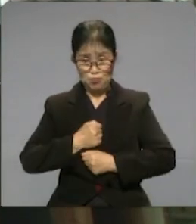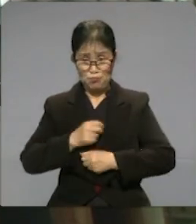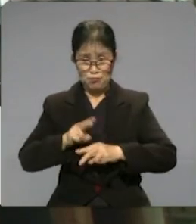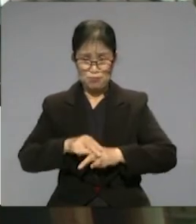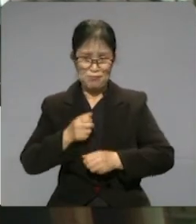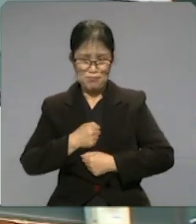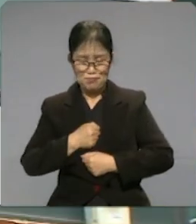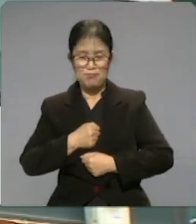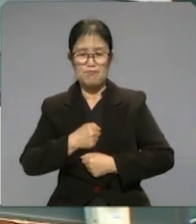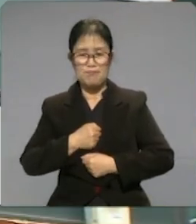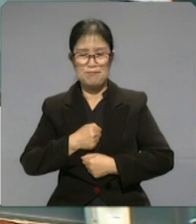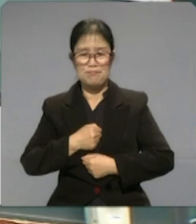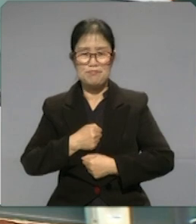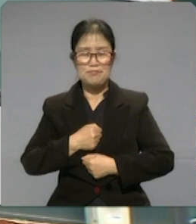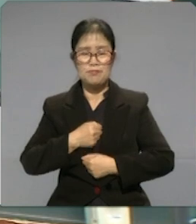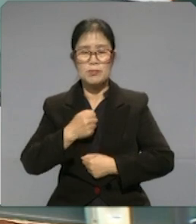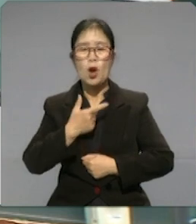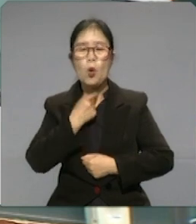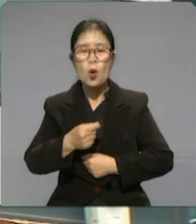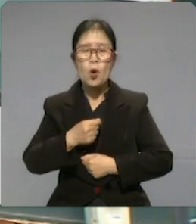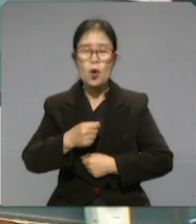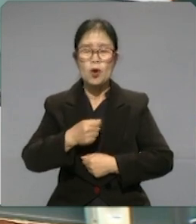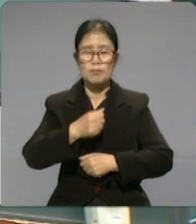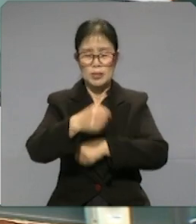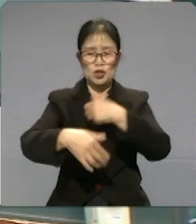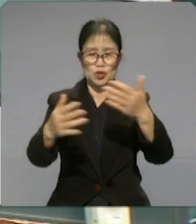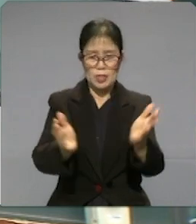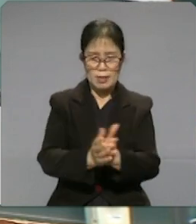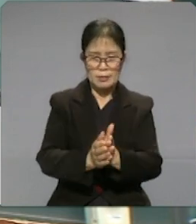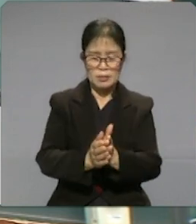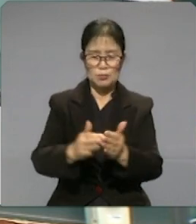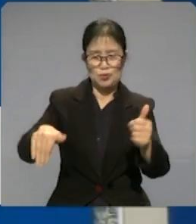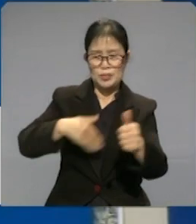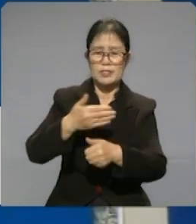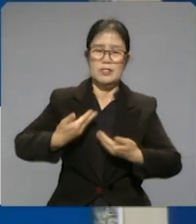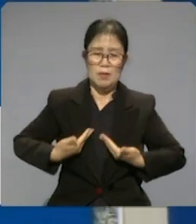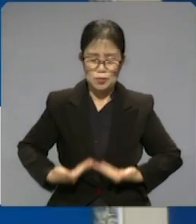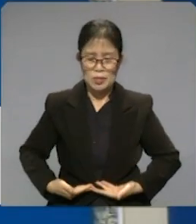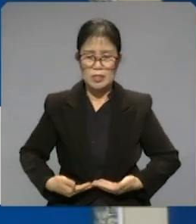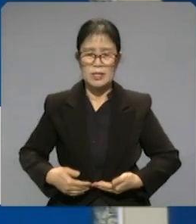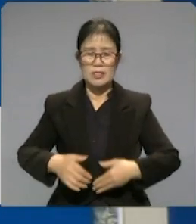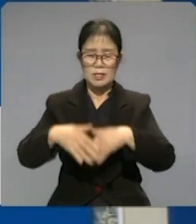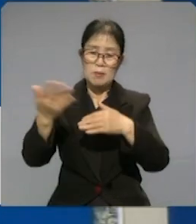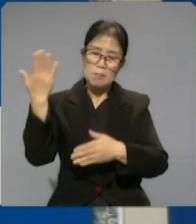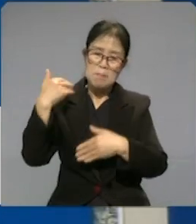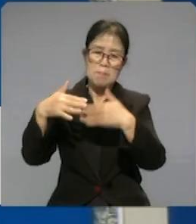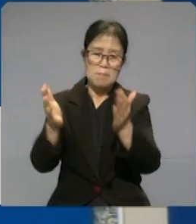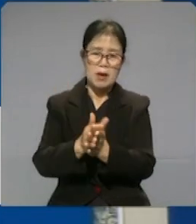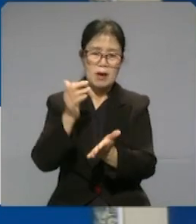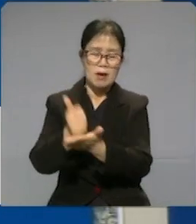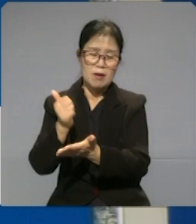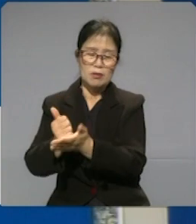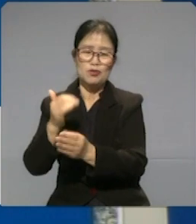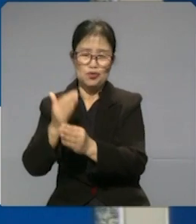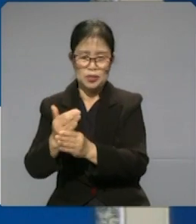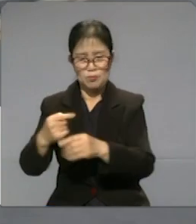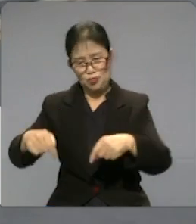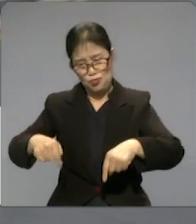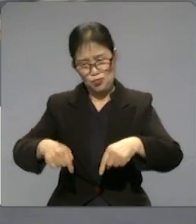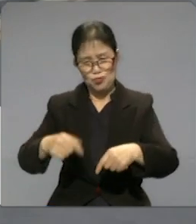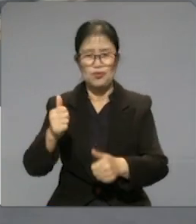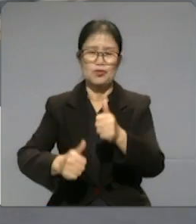많은 민주당에선 차분한 분위기 속에 전직 단체장들을 중심으로 물밑 경쟁이 벌어지고 있는